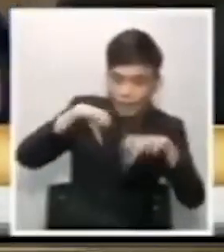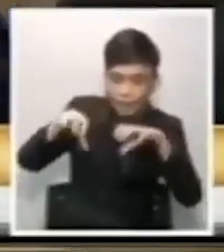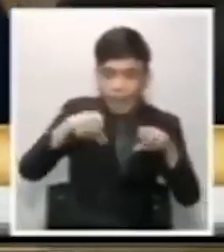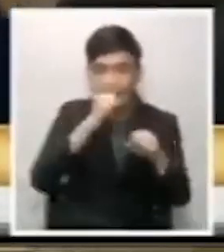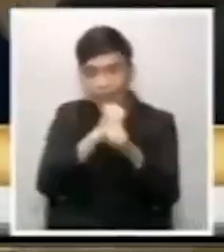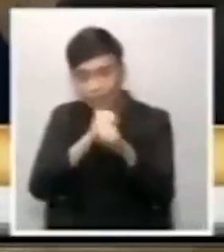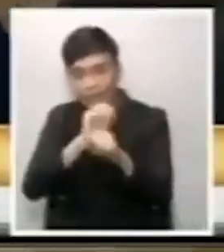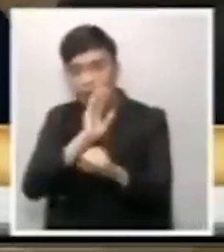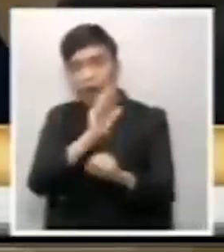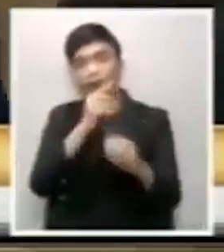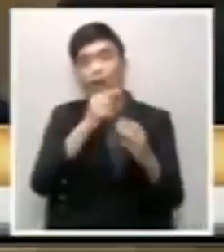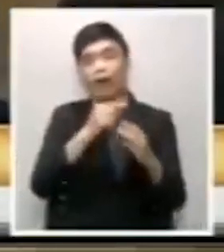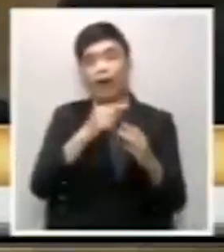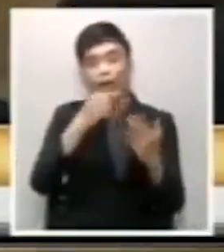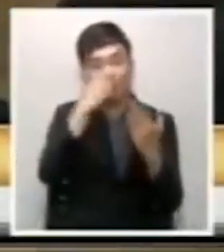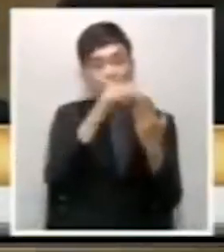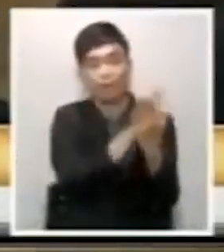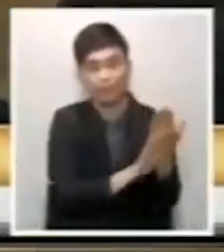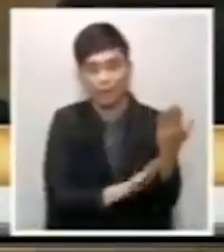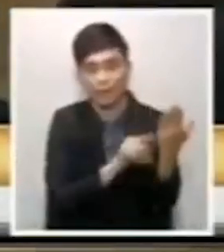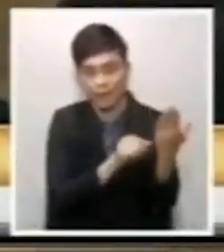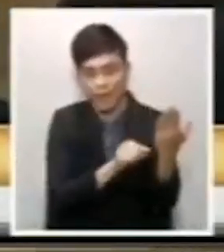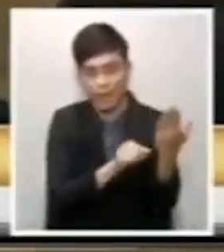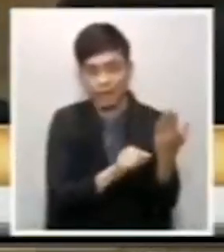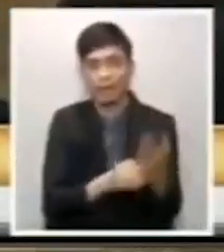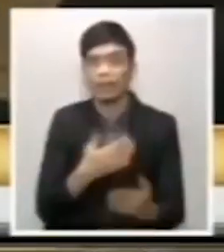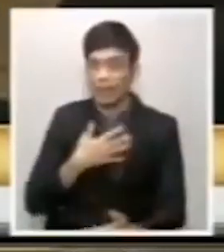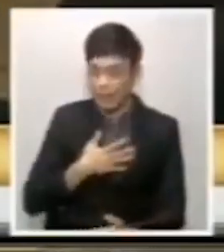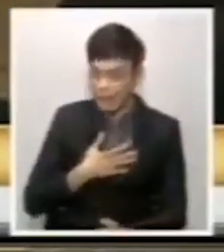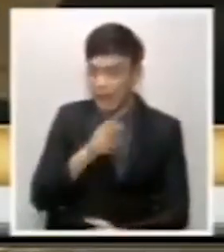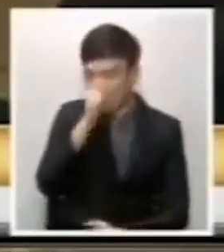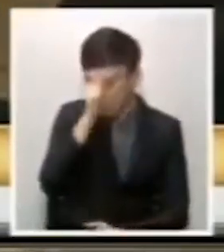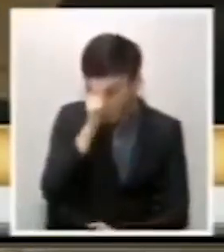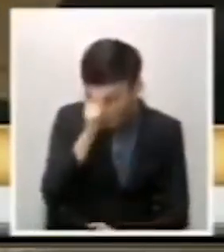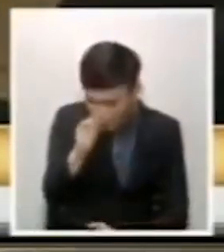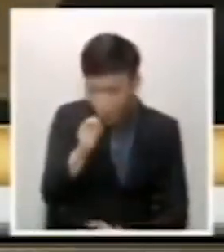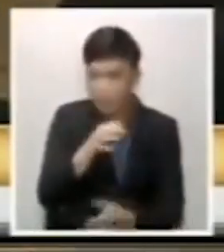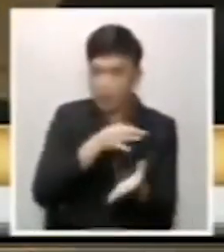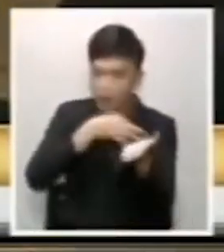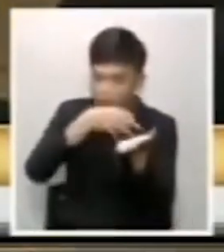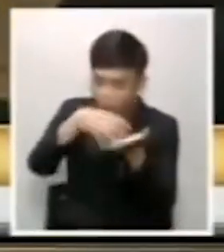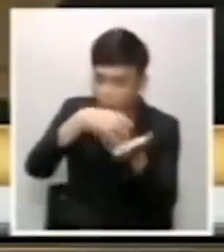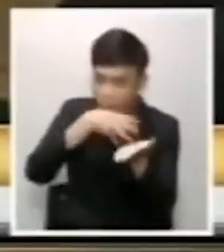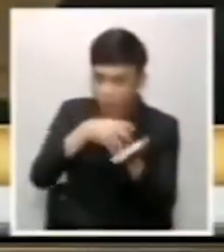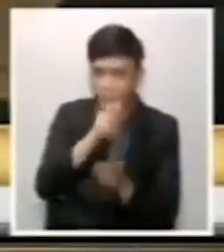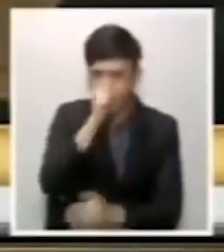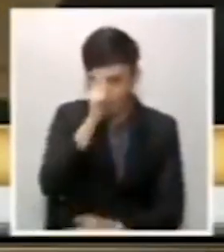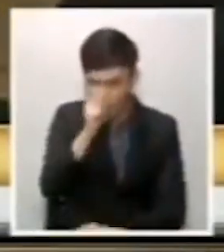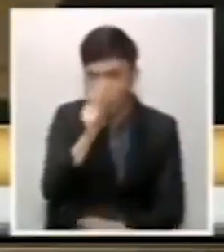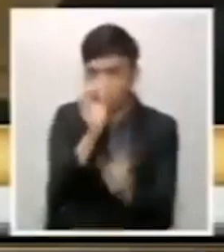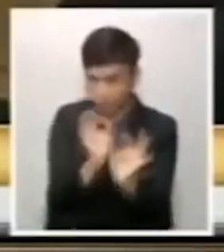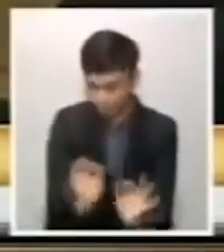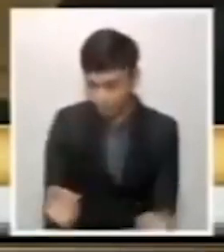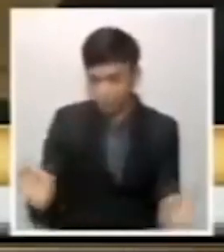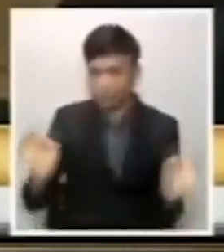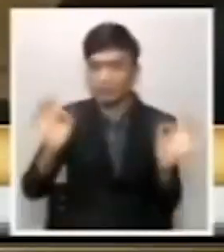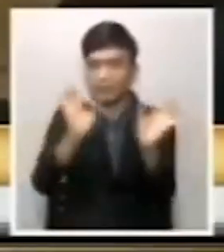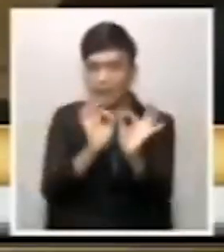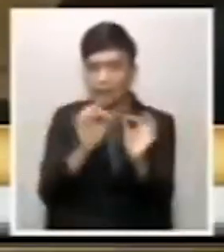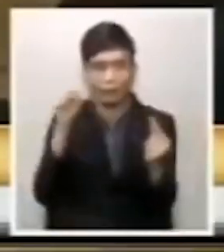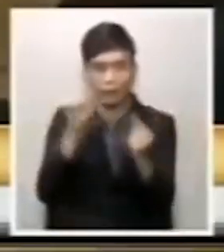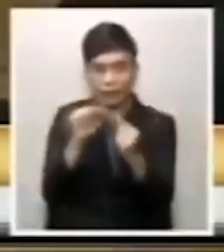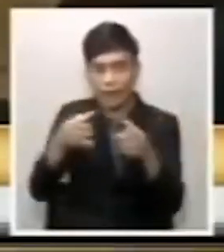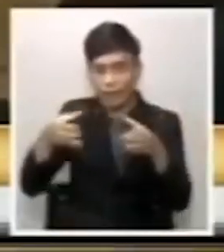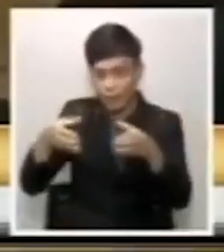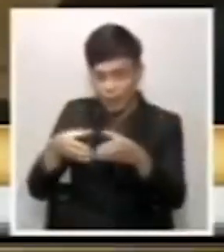เรียนกับท่านประธานด้วยความเคารพครับว่าเรื่องนี้เป็นเรื่องที่มีความสำคัญโดยเฉพาะฝ่ายค้